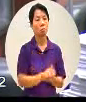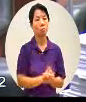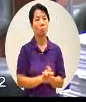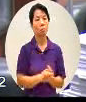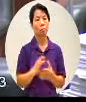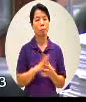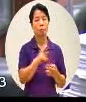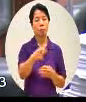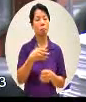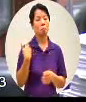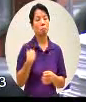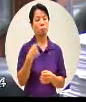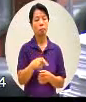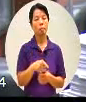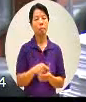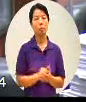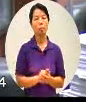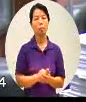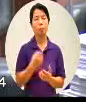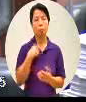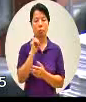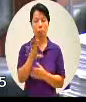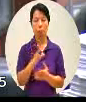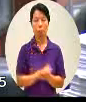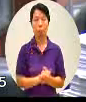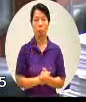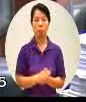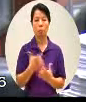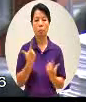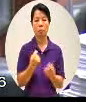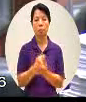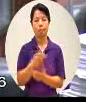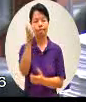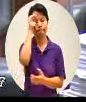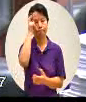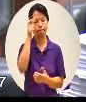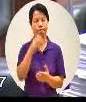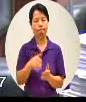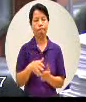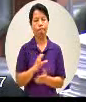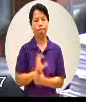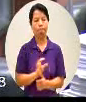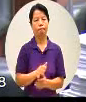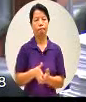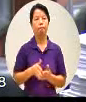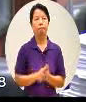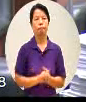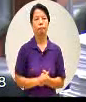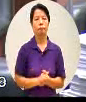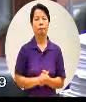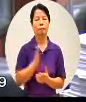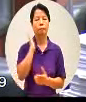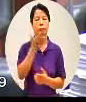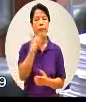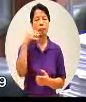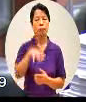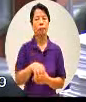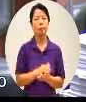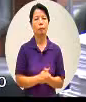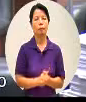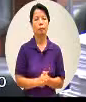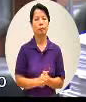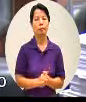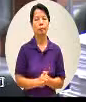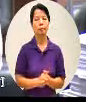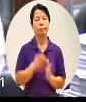所以你都不了解啊。啊，我跟您讲啊，啊，您哥哥一意孤行啊。来，水利局长，你跟本席简单回答一